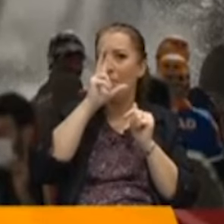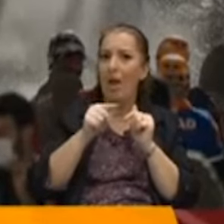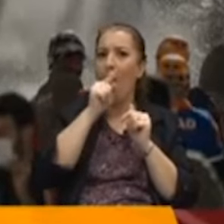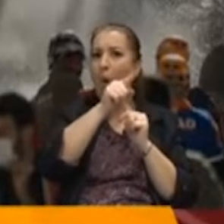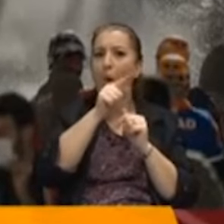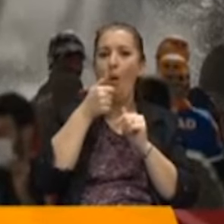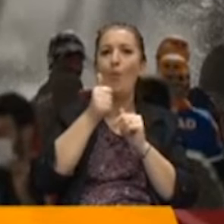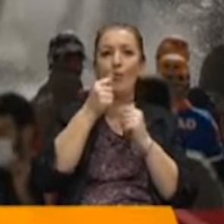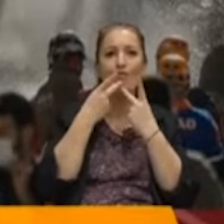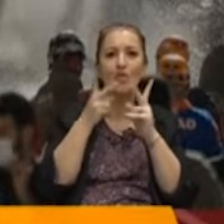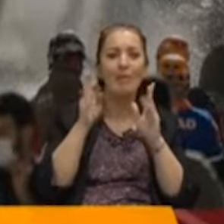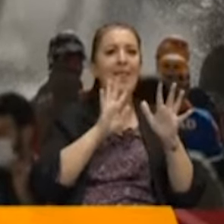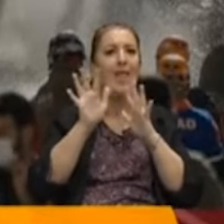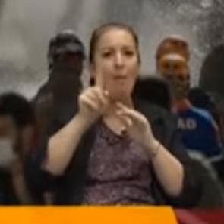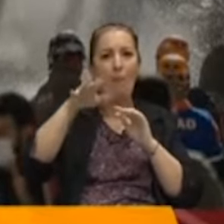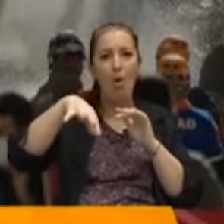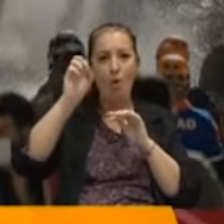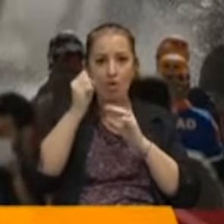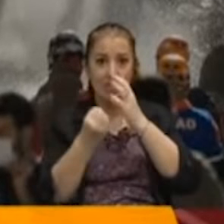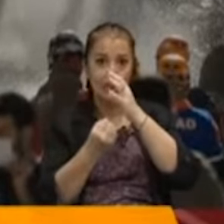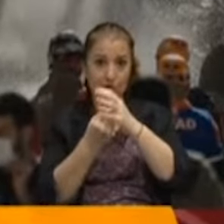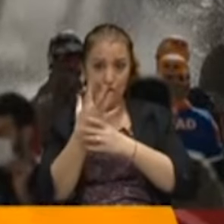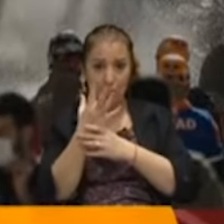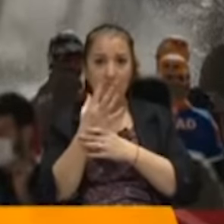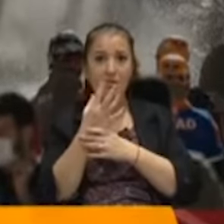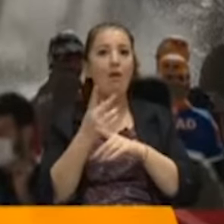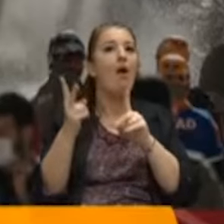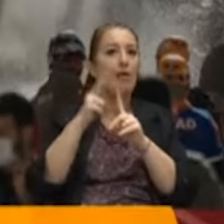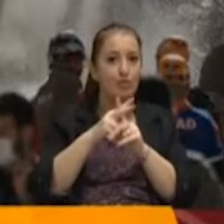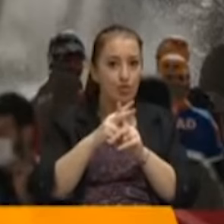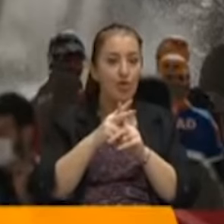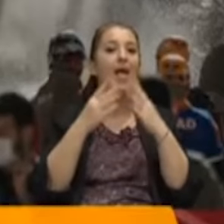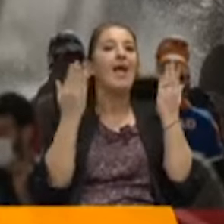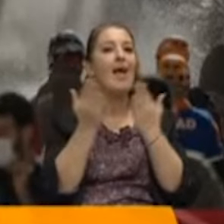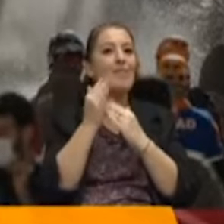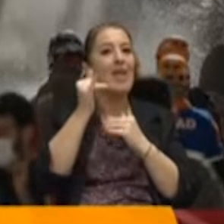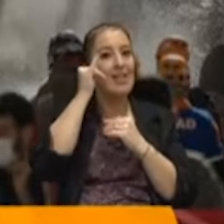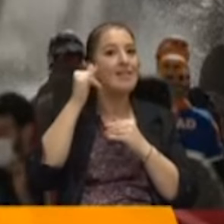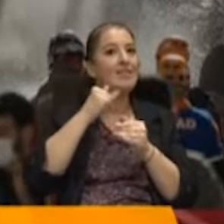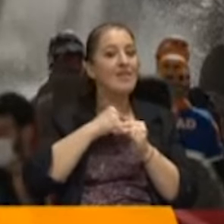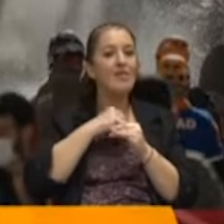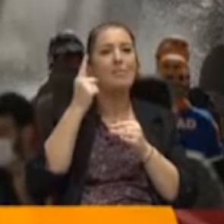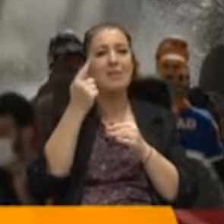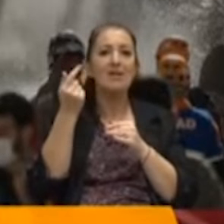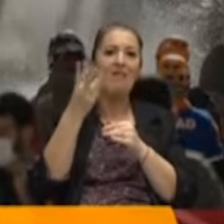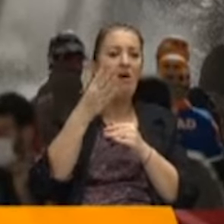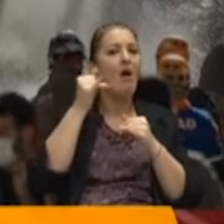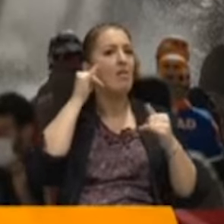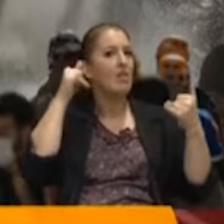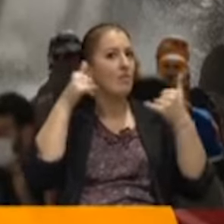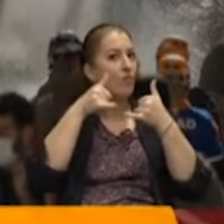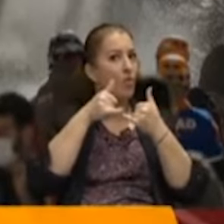açıklamasına deprem konseyi kurulmasını da katmıştır. Hem de telefonla birkaç kez görüştükten